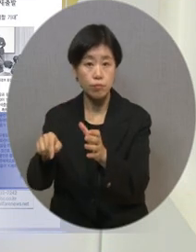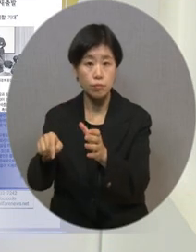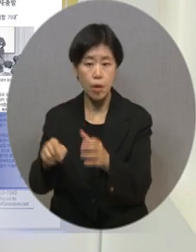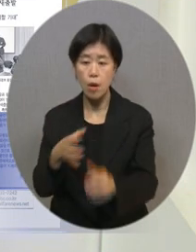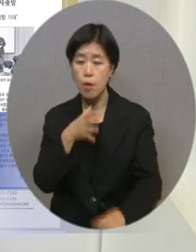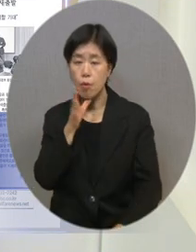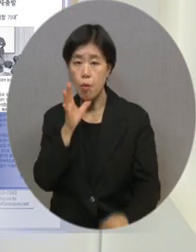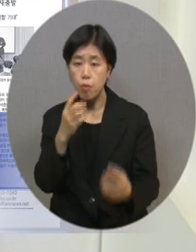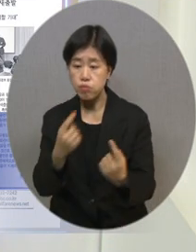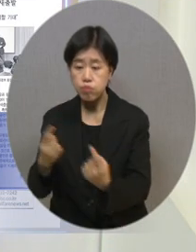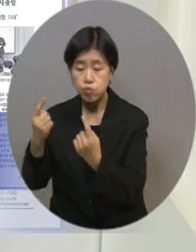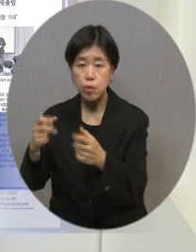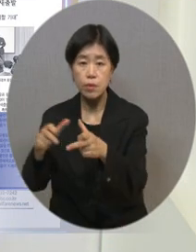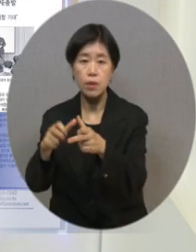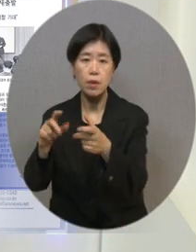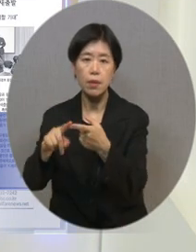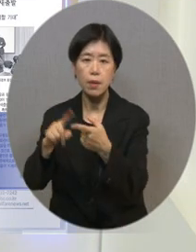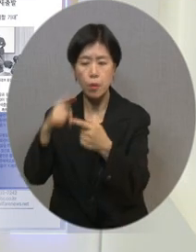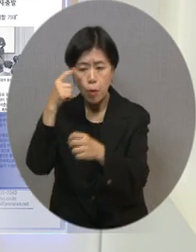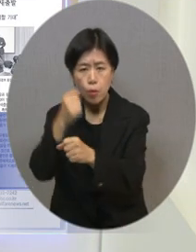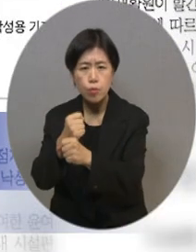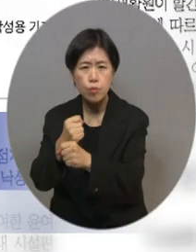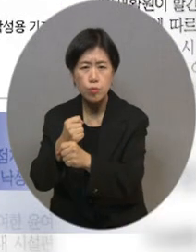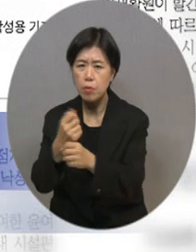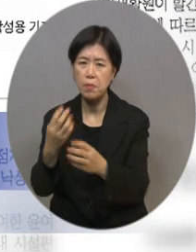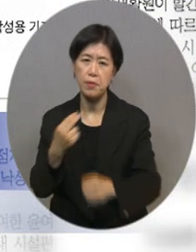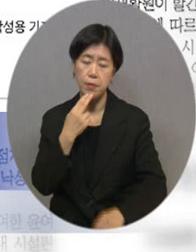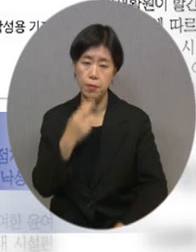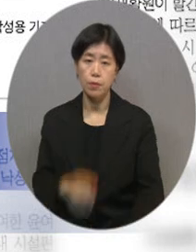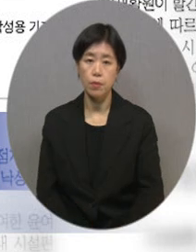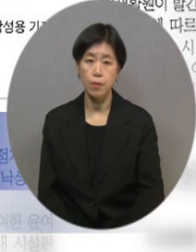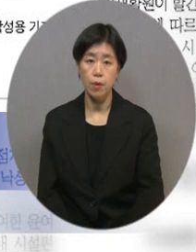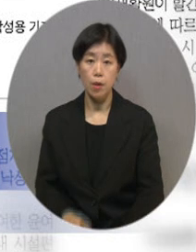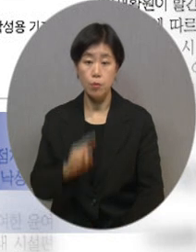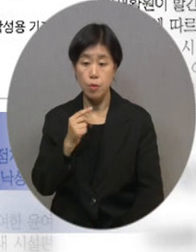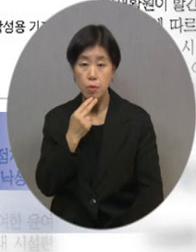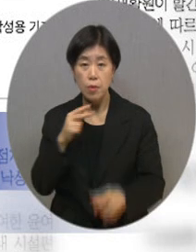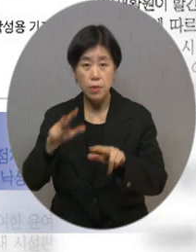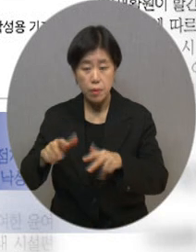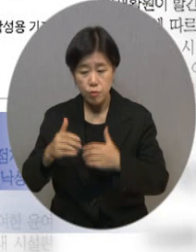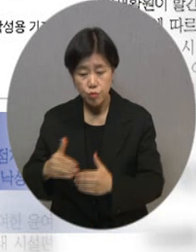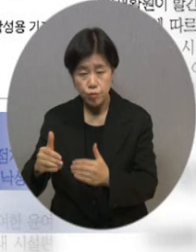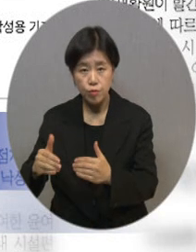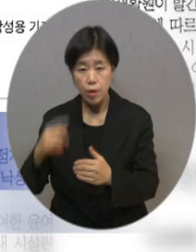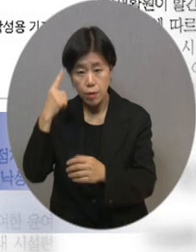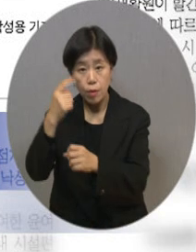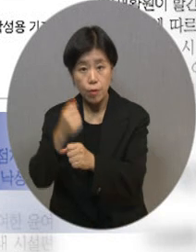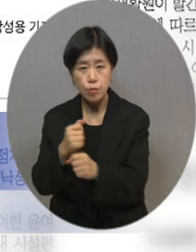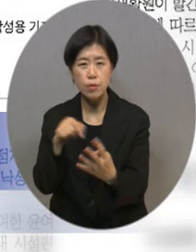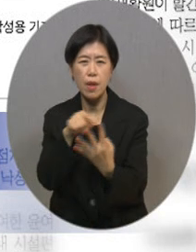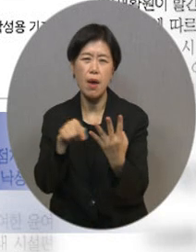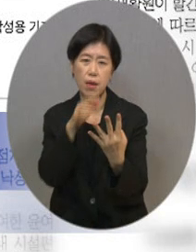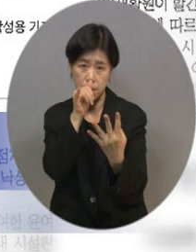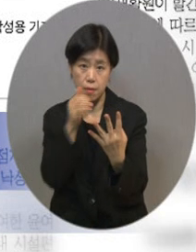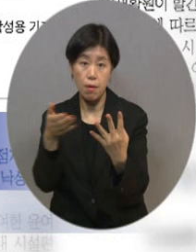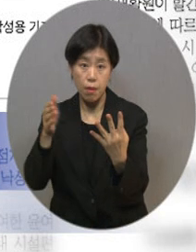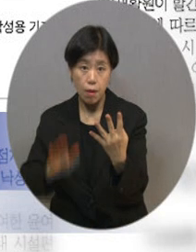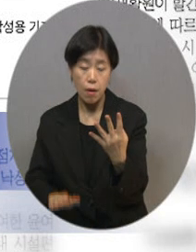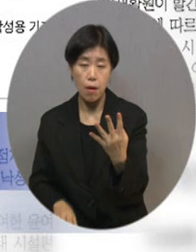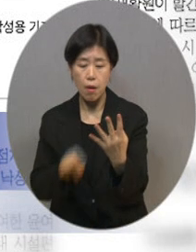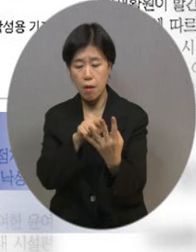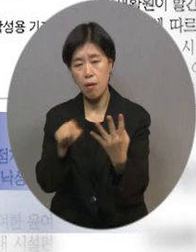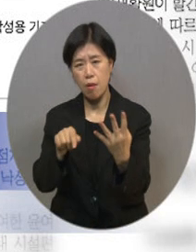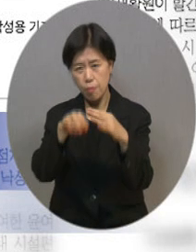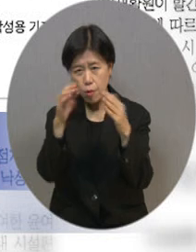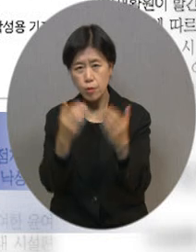진행하지 못하고 있는 것으로 나타났습니다 론 네건 정도의 고령장애인 연구가 진행되고 있지만